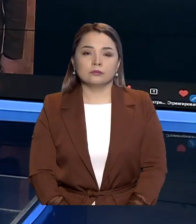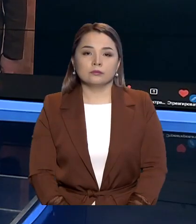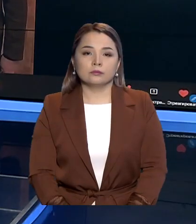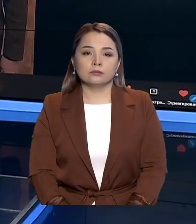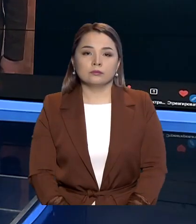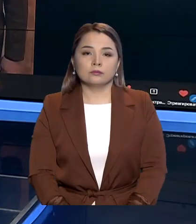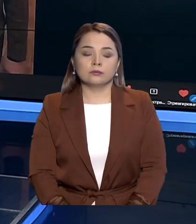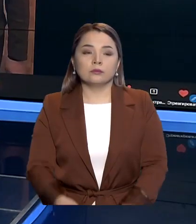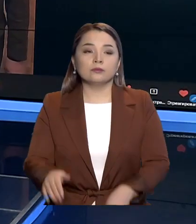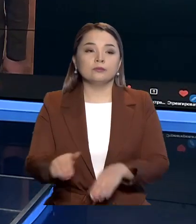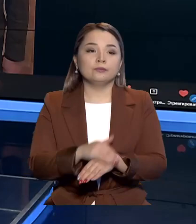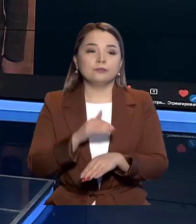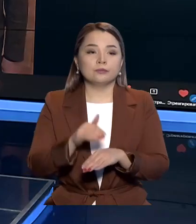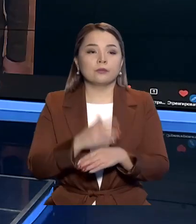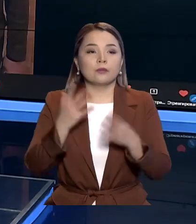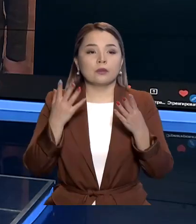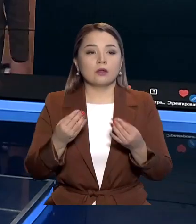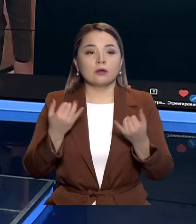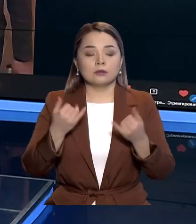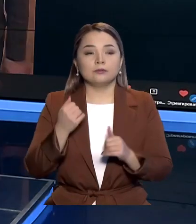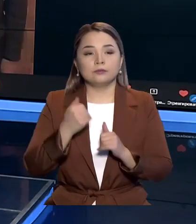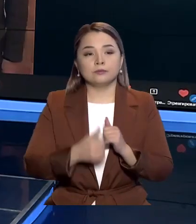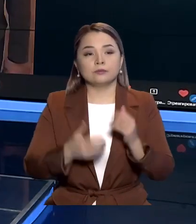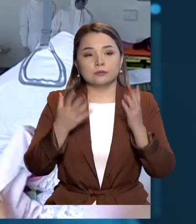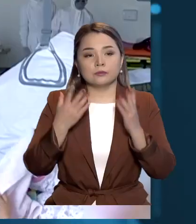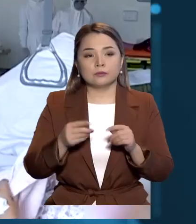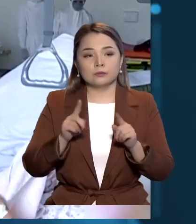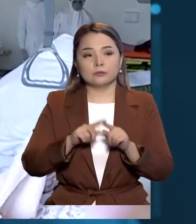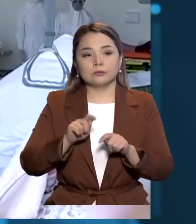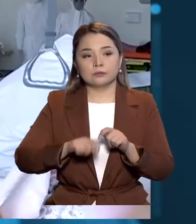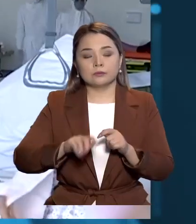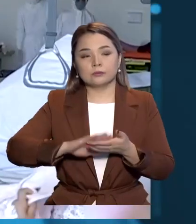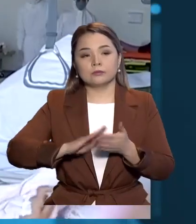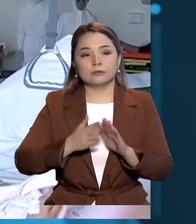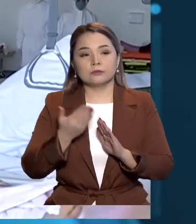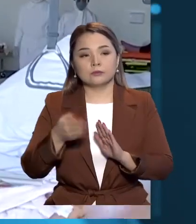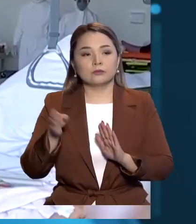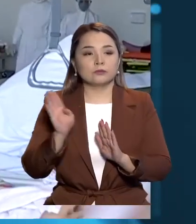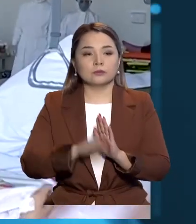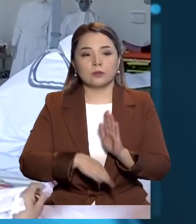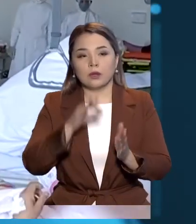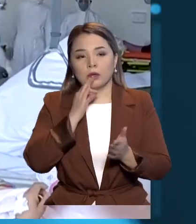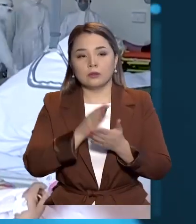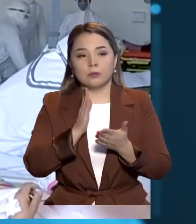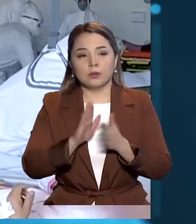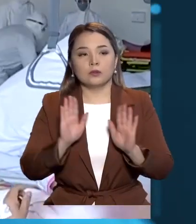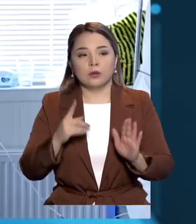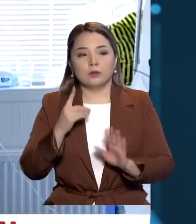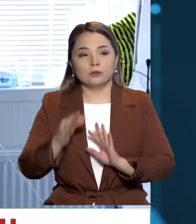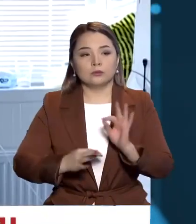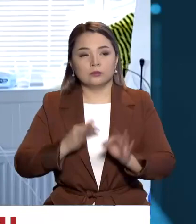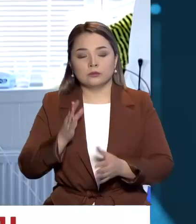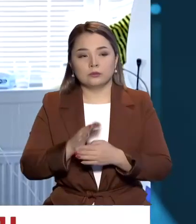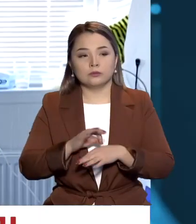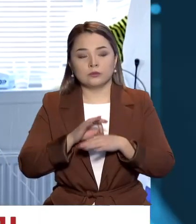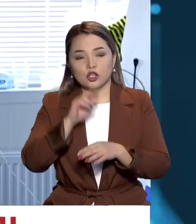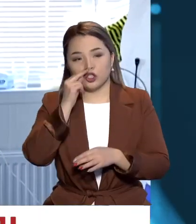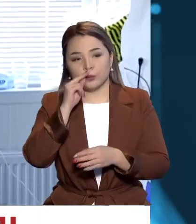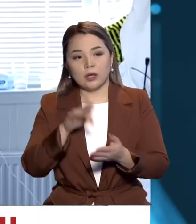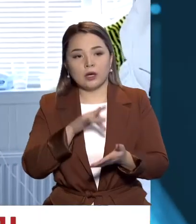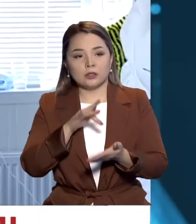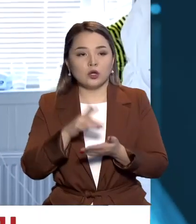Эфирдесіз, Ғани. Қайырлы күн, Ләйла. Иә, күн санап эпидемиологиялық жағдай ушығып келеді. Тек өткен тәуліктің өзінде